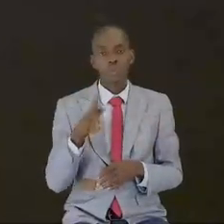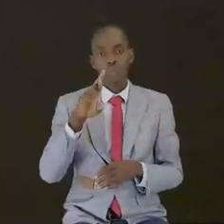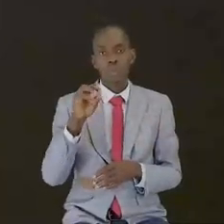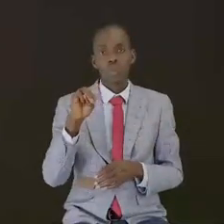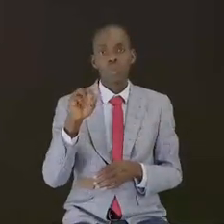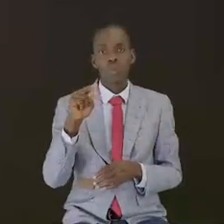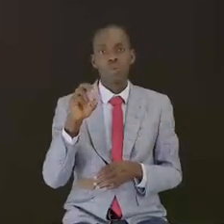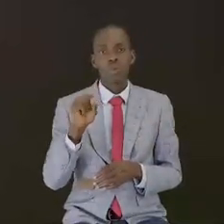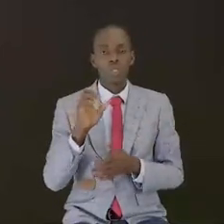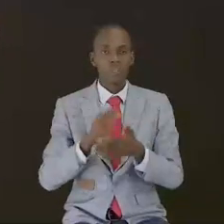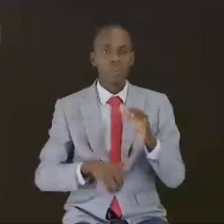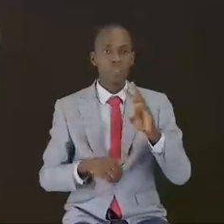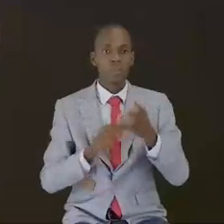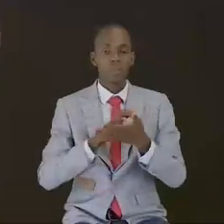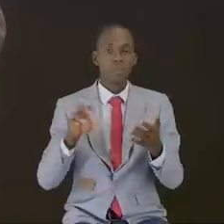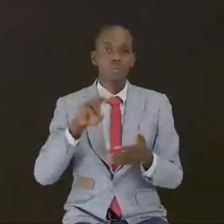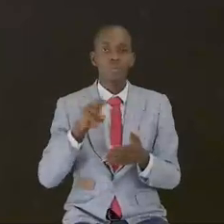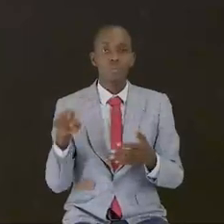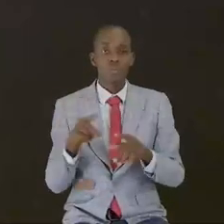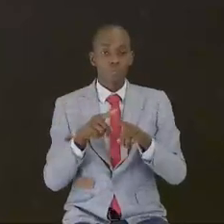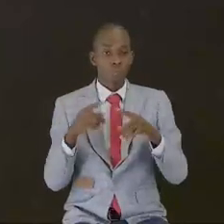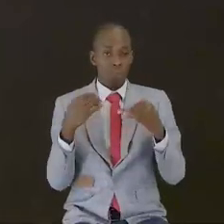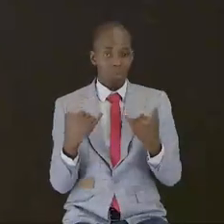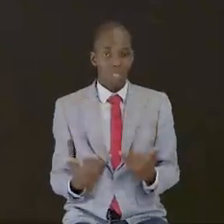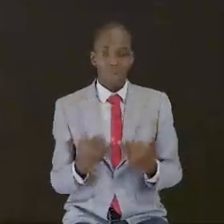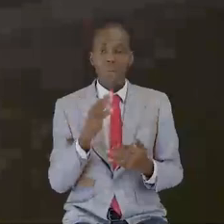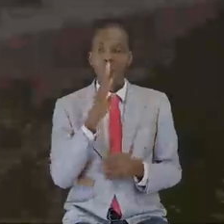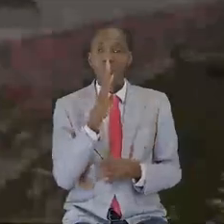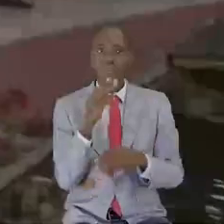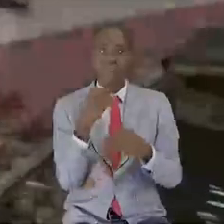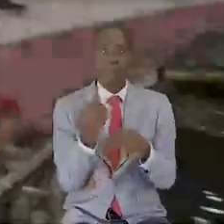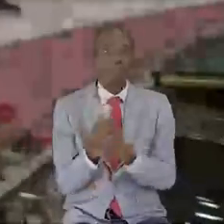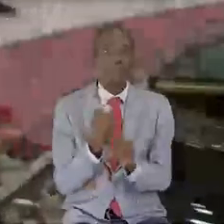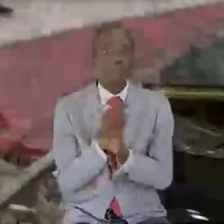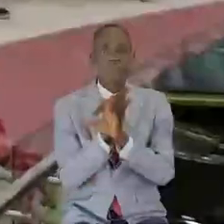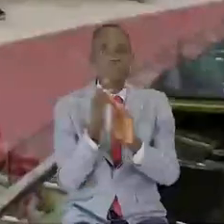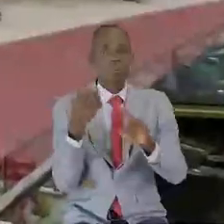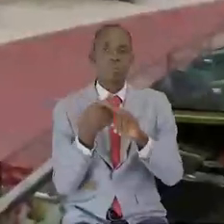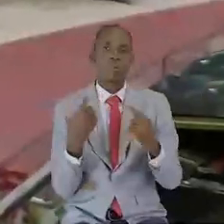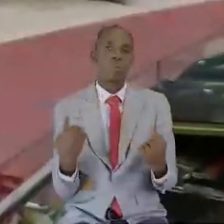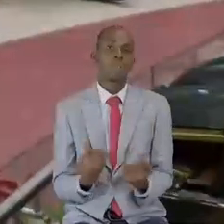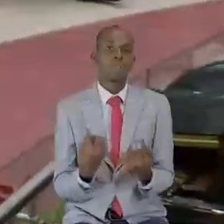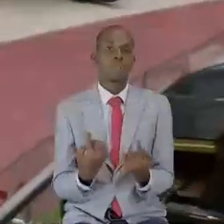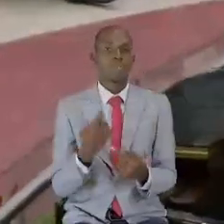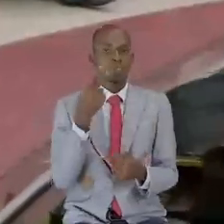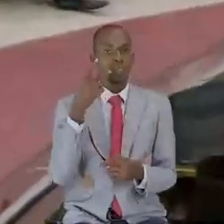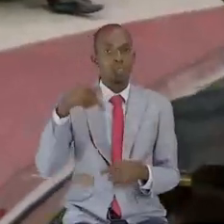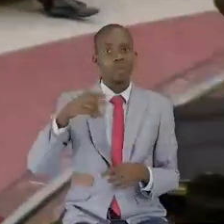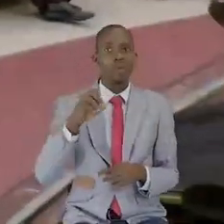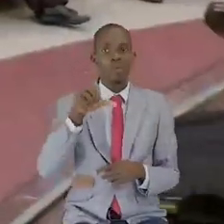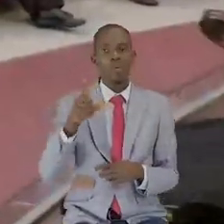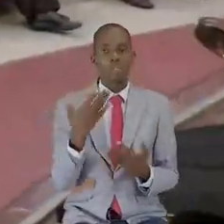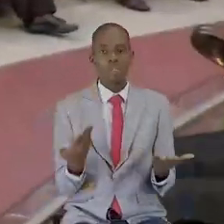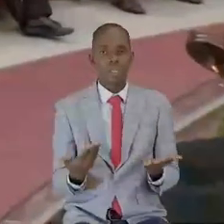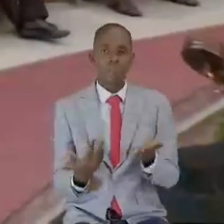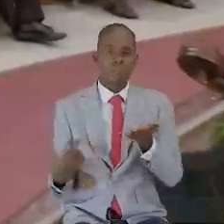22, il dit, « Mais maintenant, étant affranchi du péché. » Et voyez, l'apôtre Paul, il